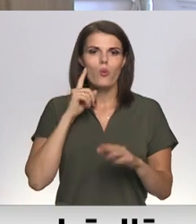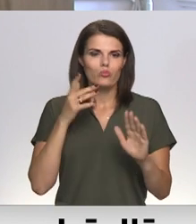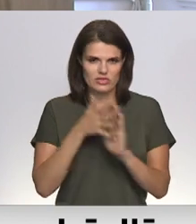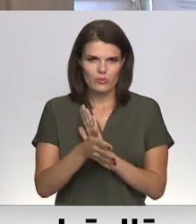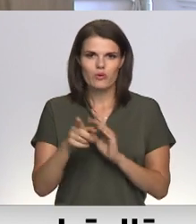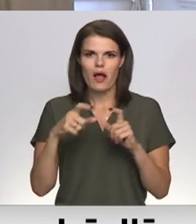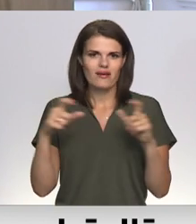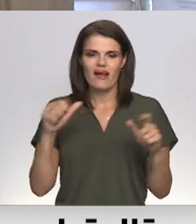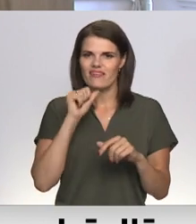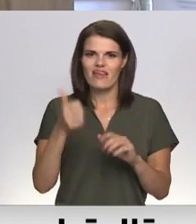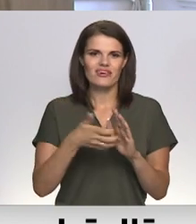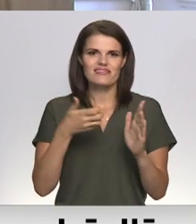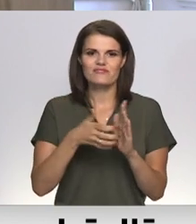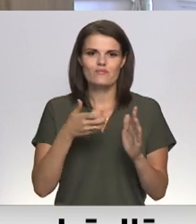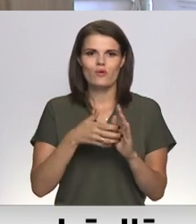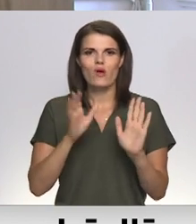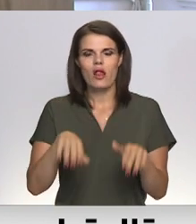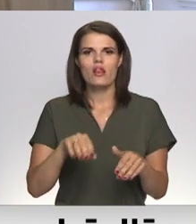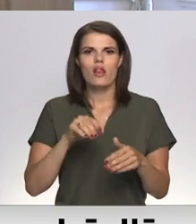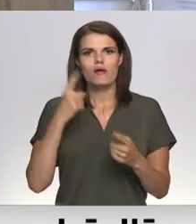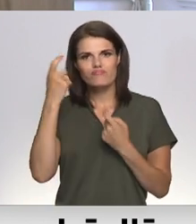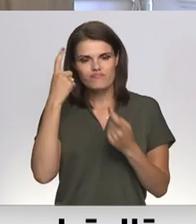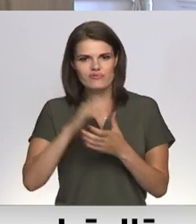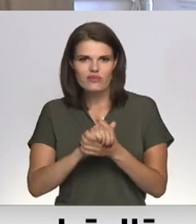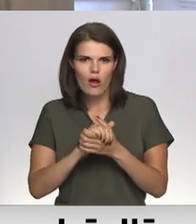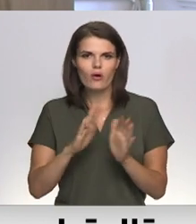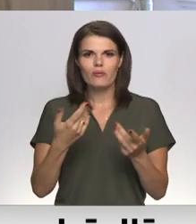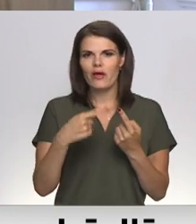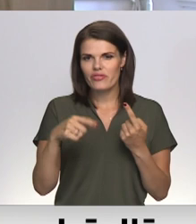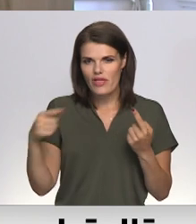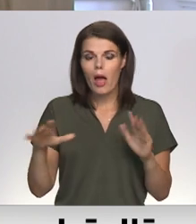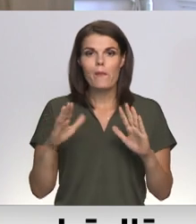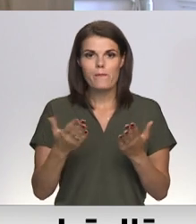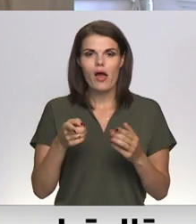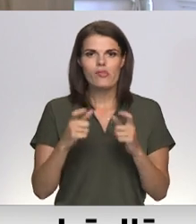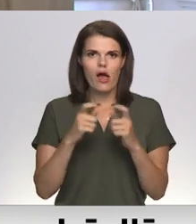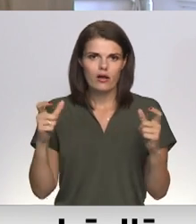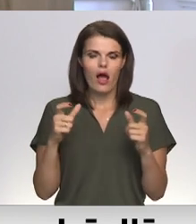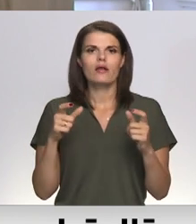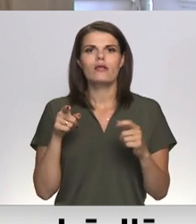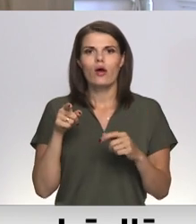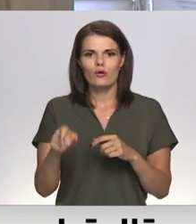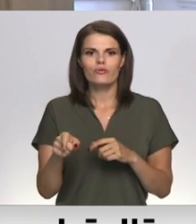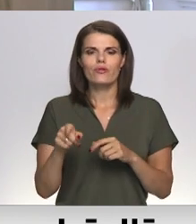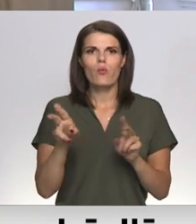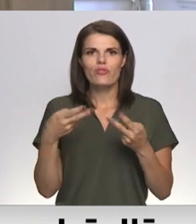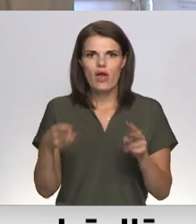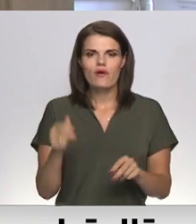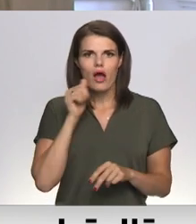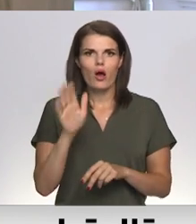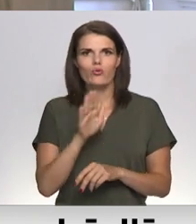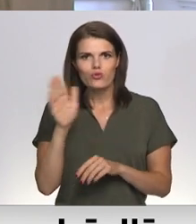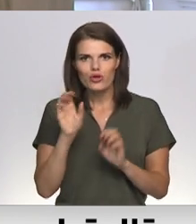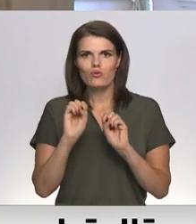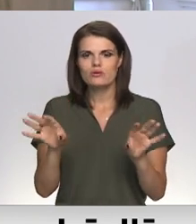saprotam, ka tā karta nevar izmantot, lai uzrakstītu saviem draugiem vai darīt kaut ko tādu, bet tā karta ir tā, ka tu nevarēsi, tev nevajag katru dienu